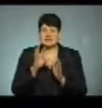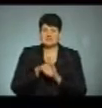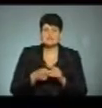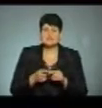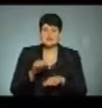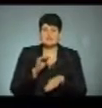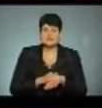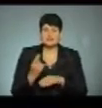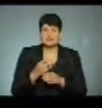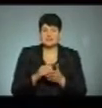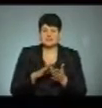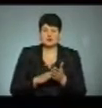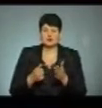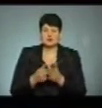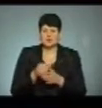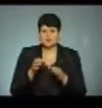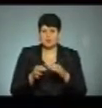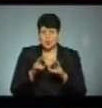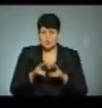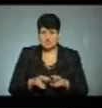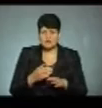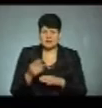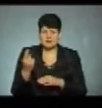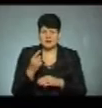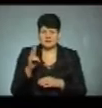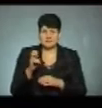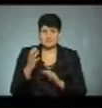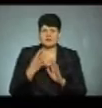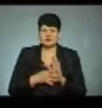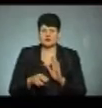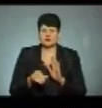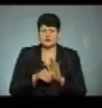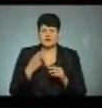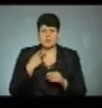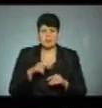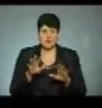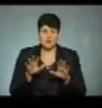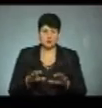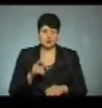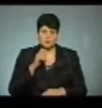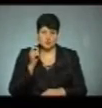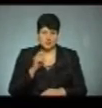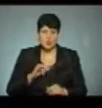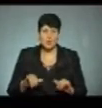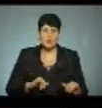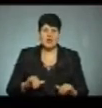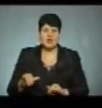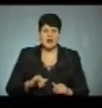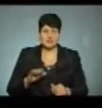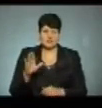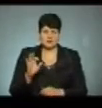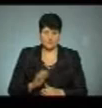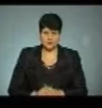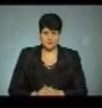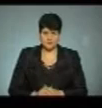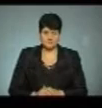до єдиного реєстру досудових розслідувань за частиною 1 статті 296 Кримінального кодексу України – хуліганство, каже Ігор